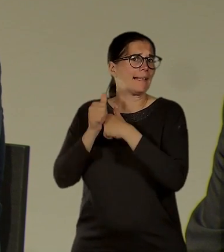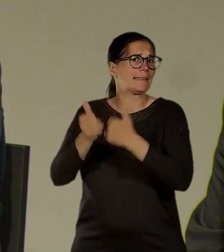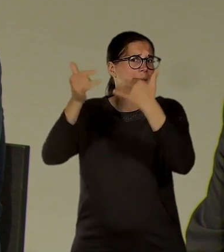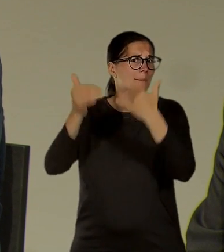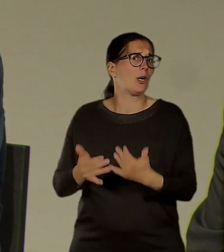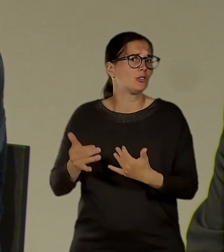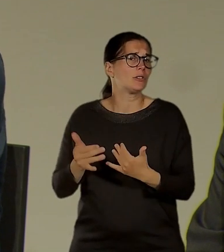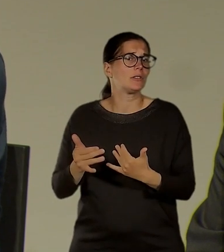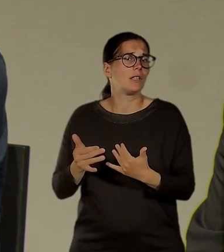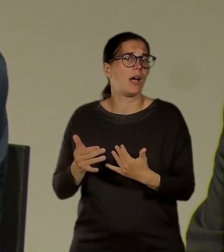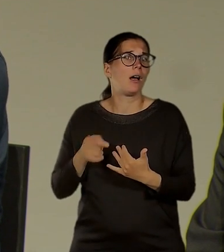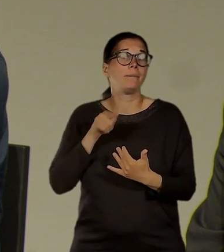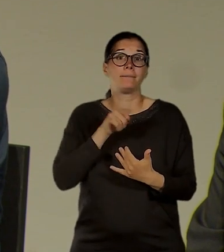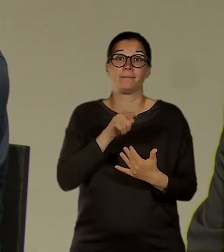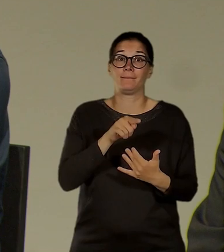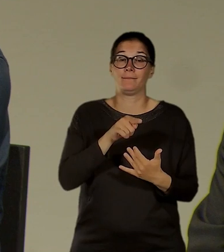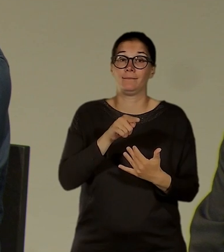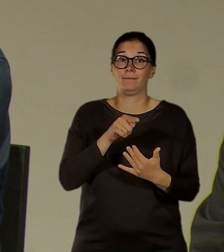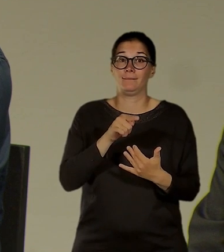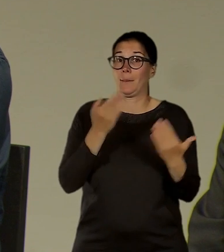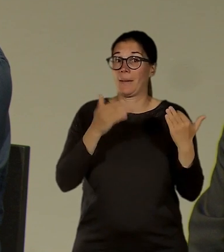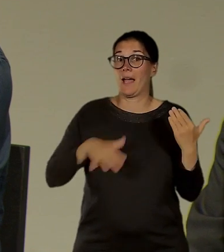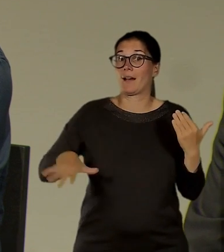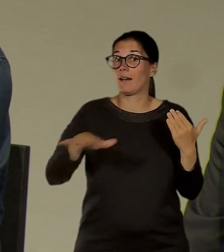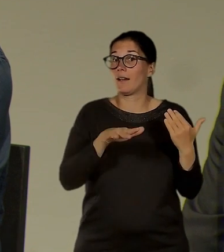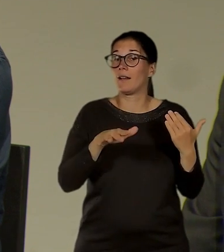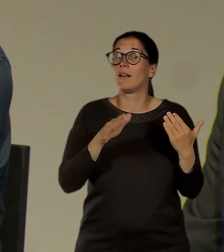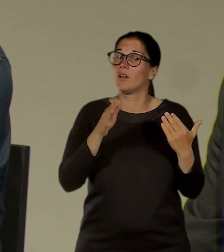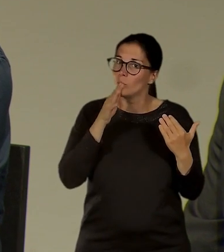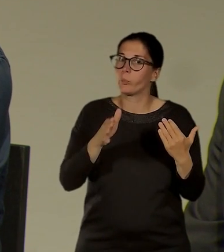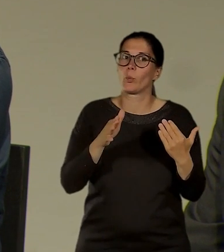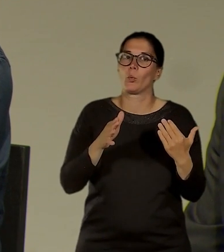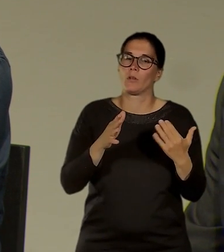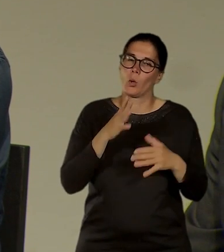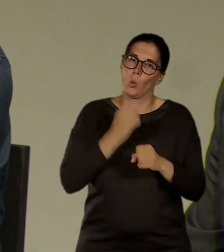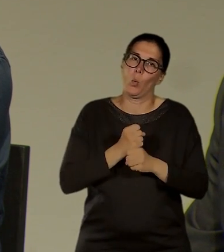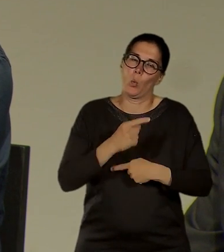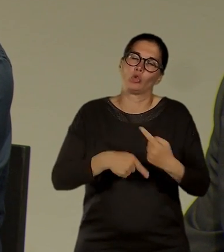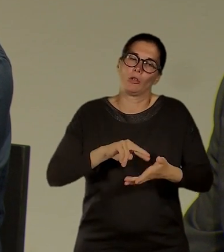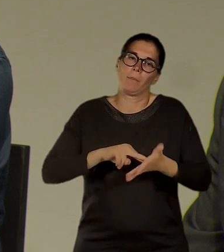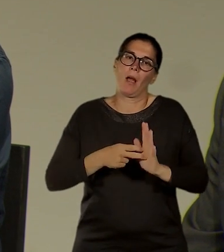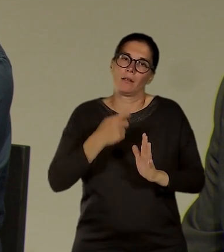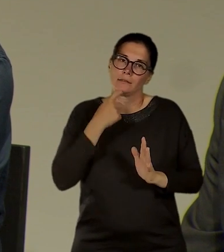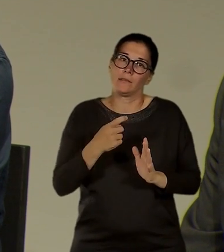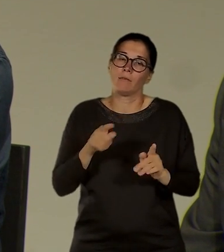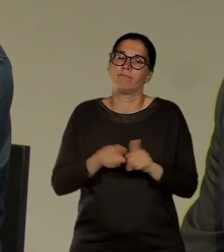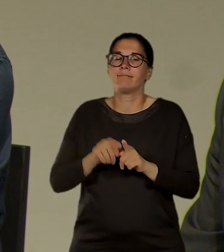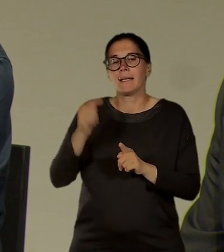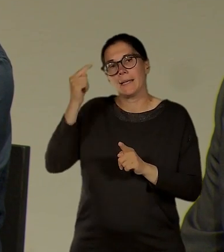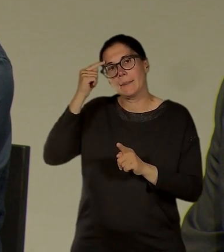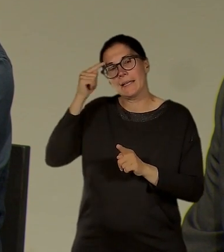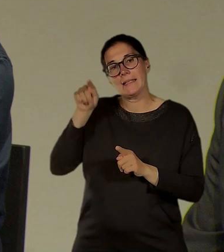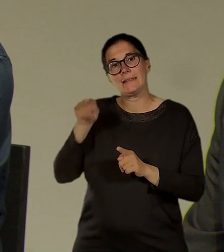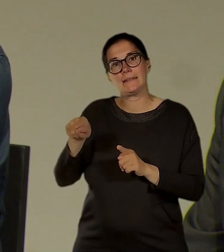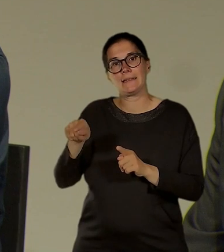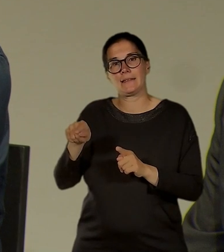zadavatelé očekávají to, že ten park bude dlouhodobě vlastně udržitelný. I s ohledem právě na